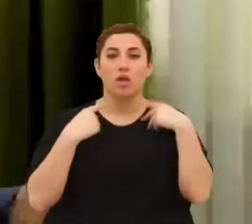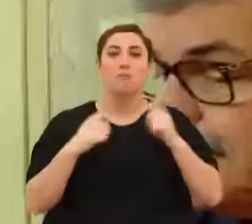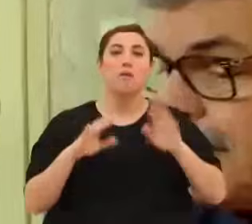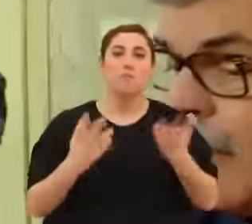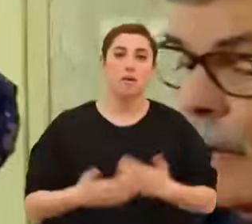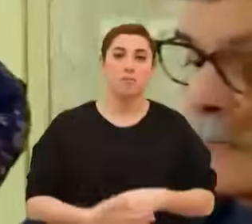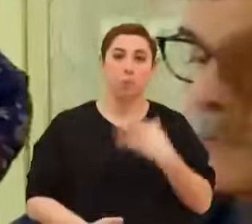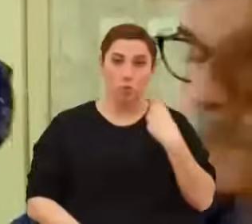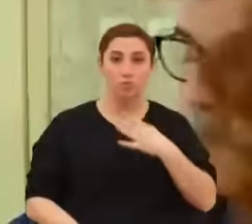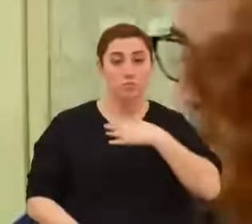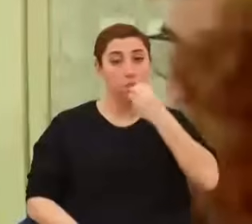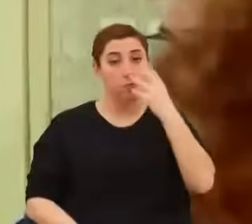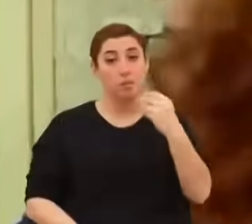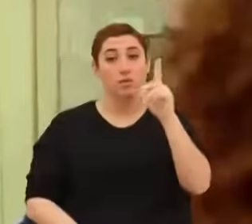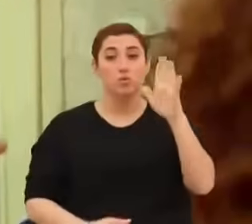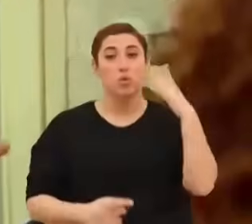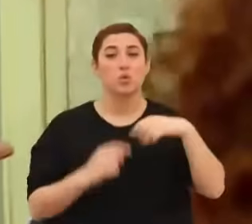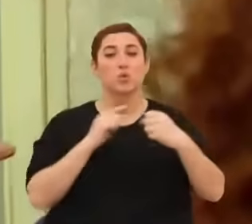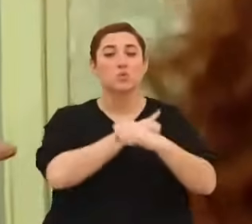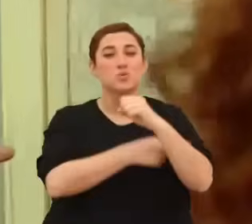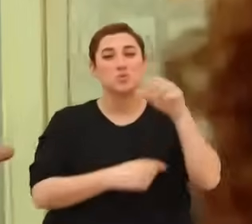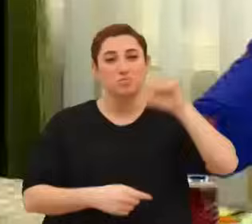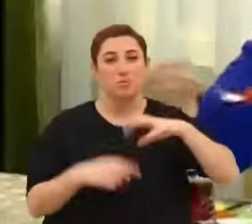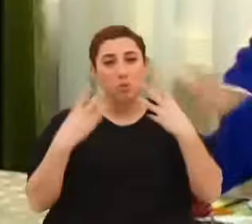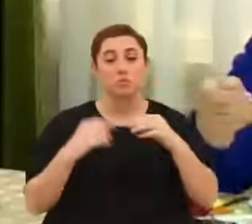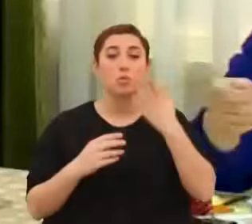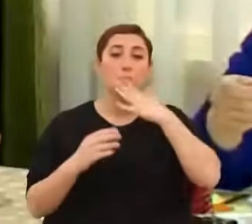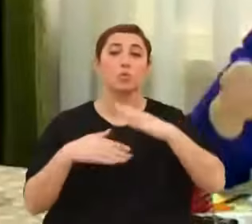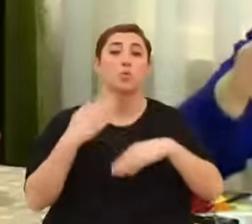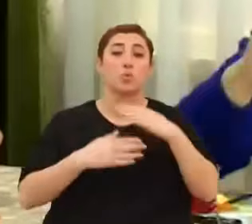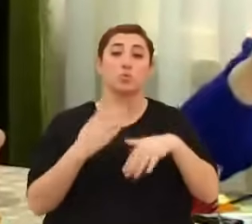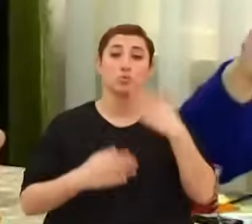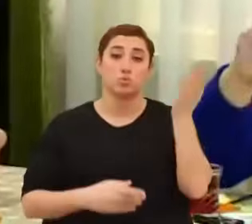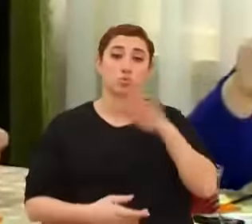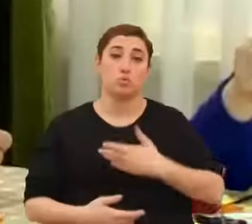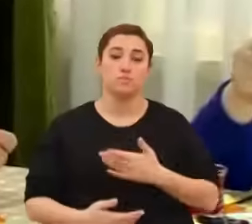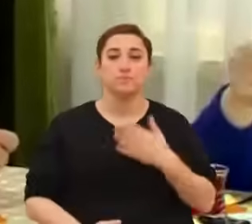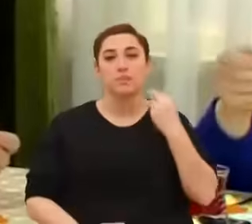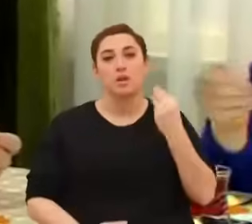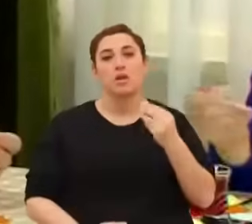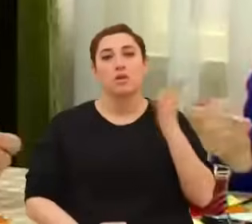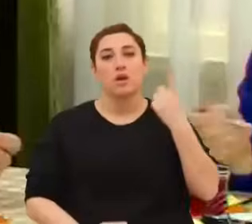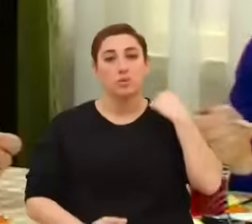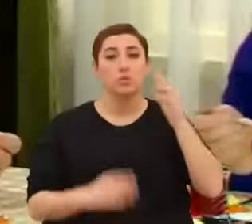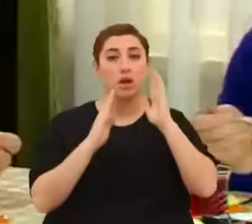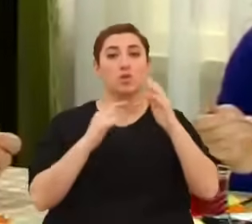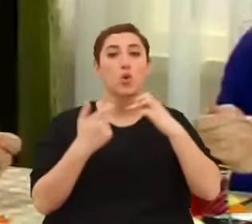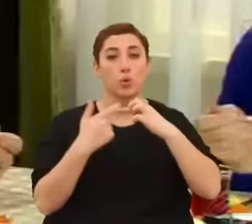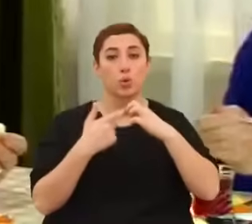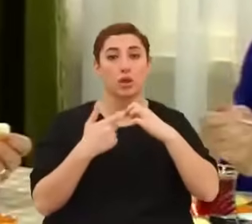zaten. Oğlum canım yemen lazım. Bak sonra güçten düşersin. Olmaz. Yorulursun sonra. Ya daha düne kadar